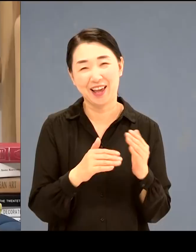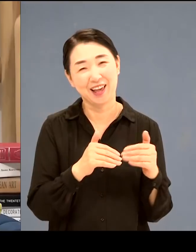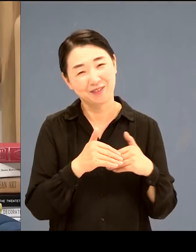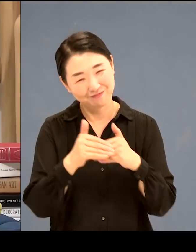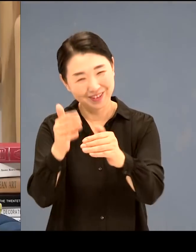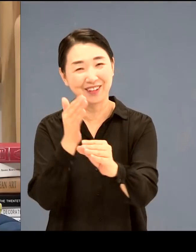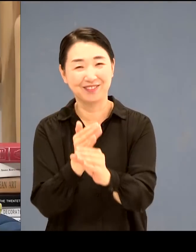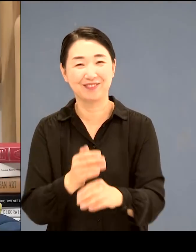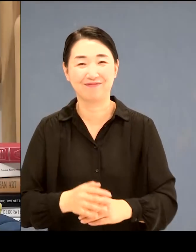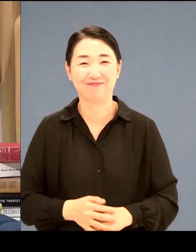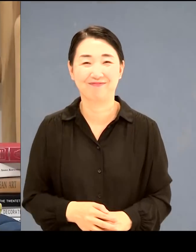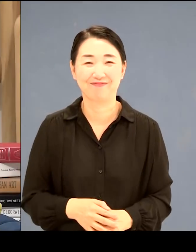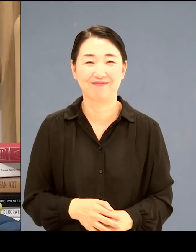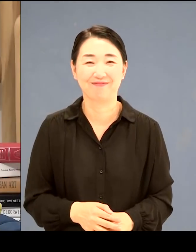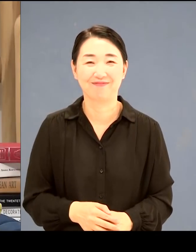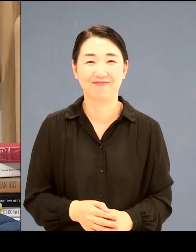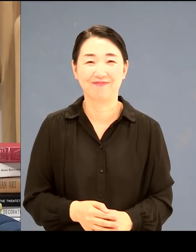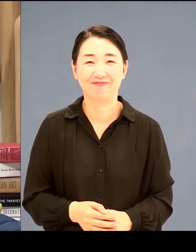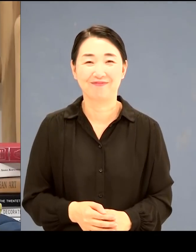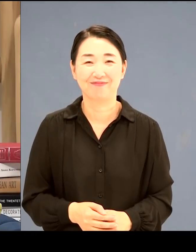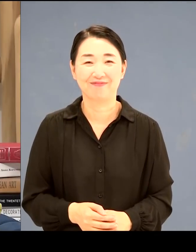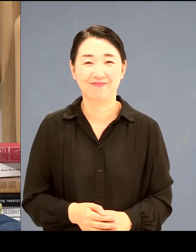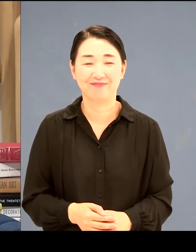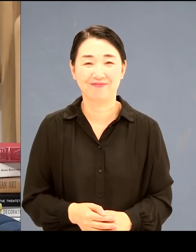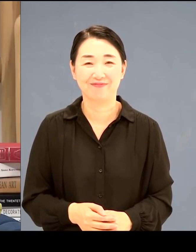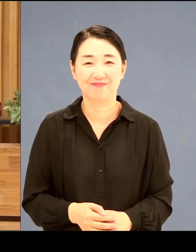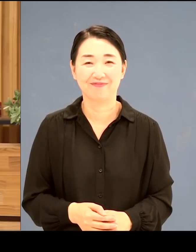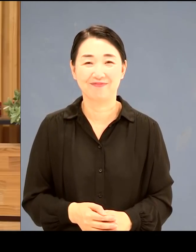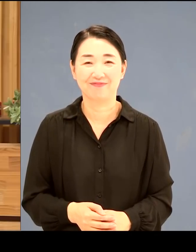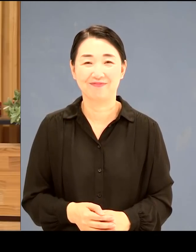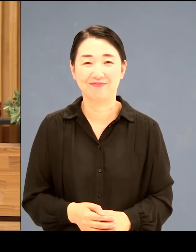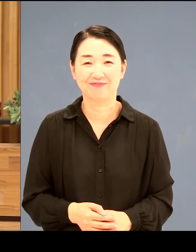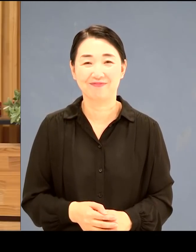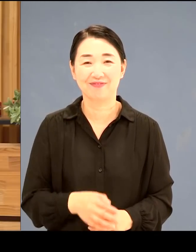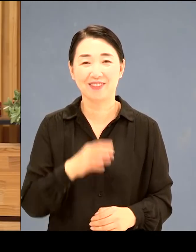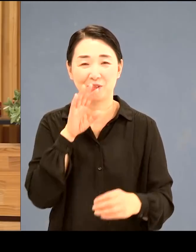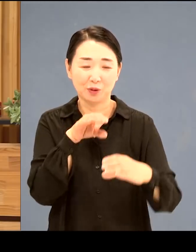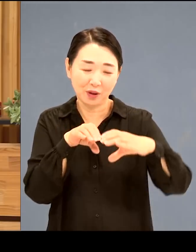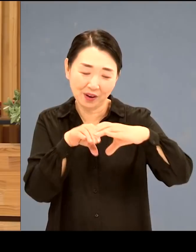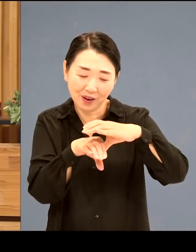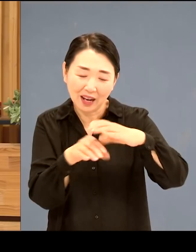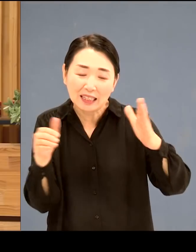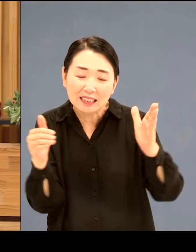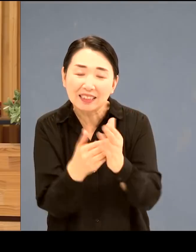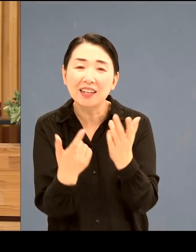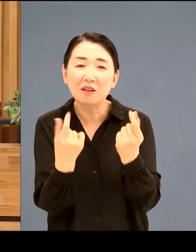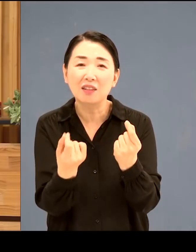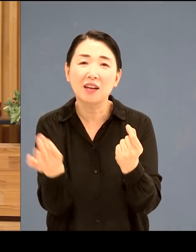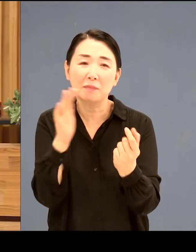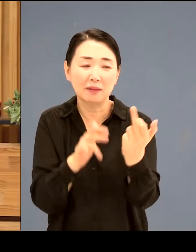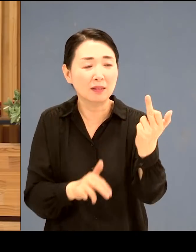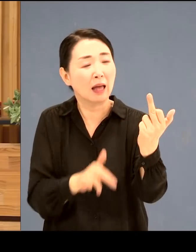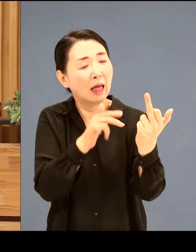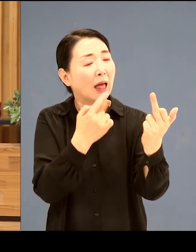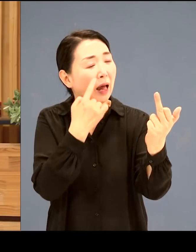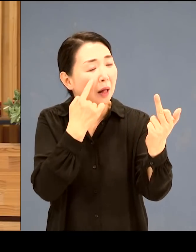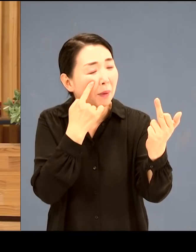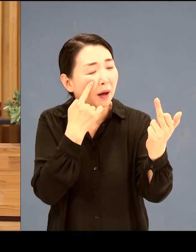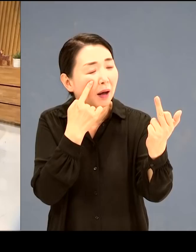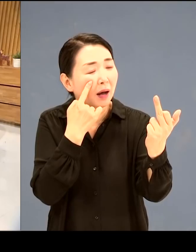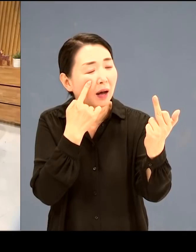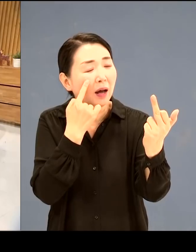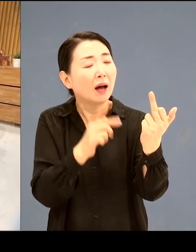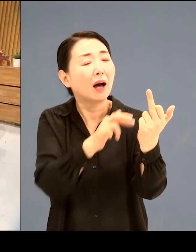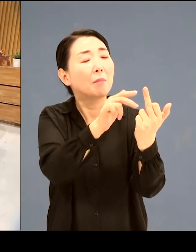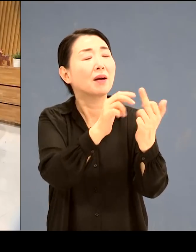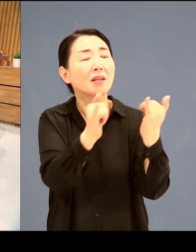그죠? 네. 예. 사실 터널이 곧 끝날 것 같지만 또 우리가 등산하다 보면 항상 앞서가는 사람이